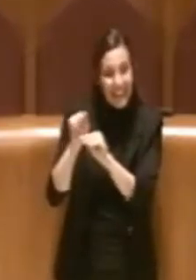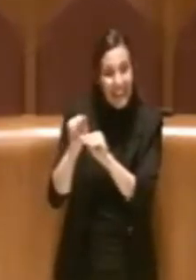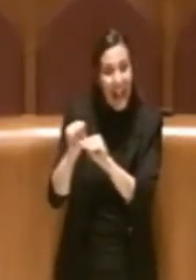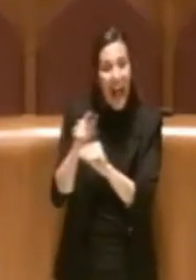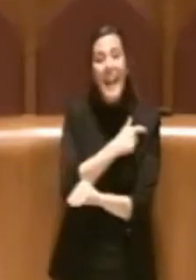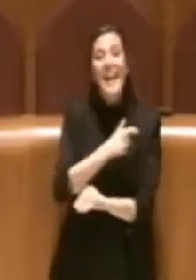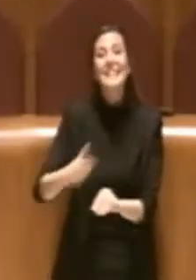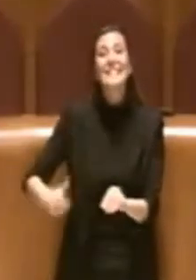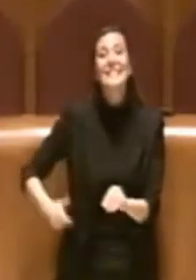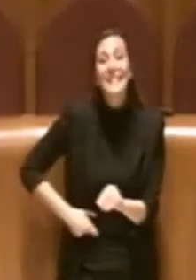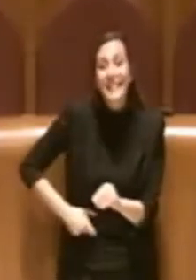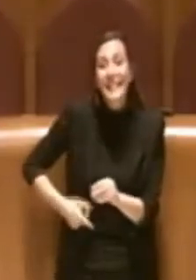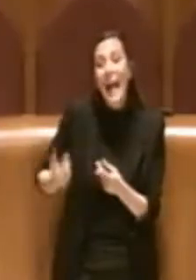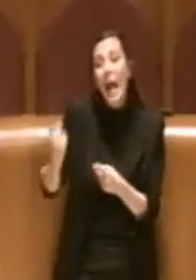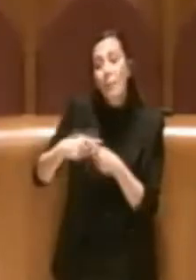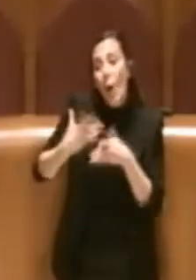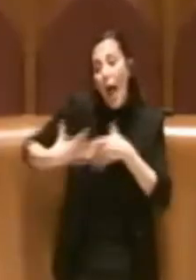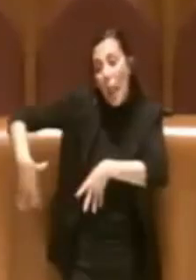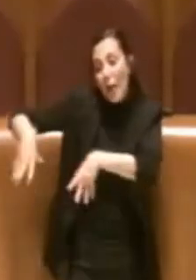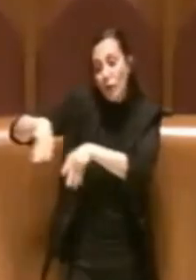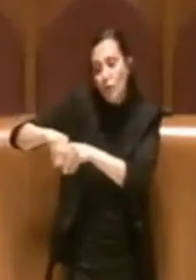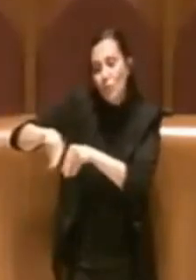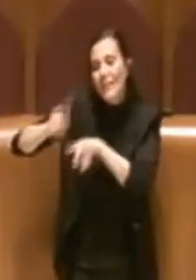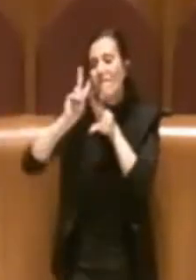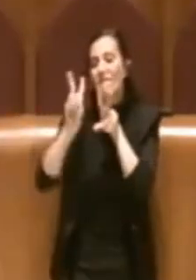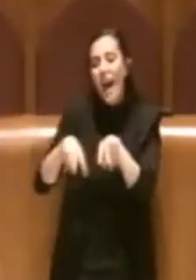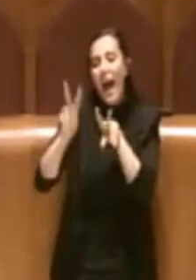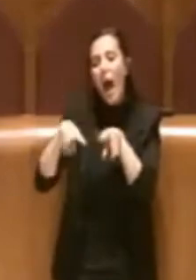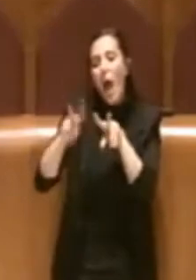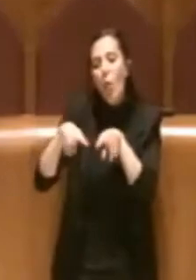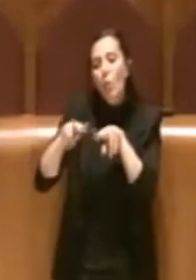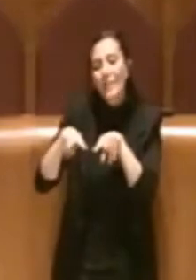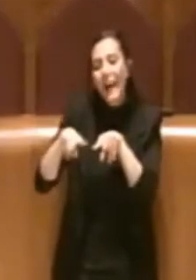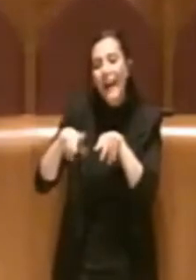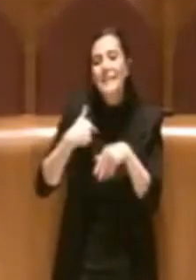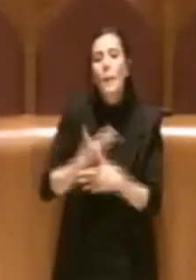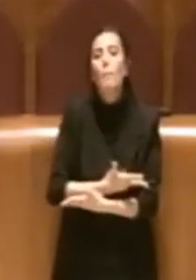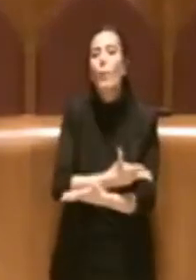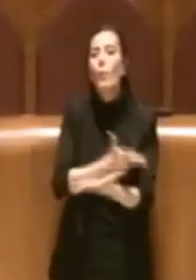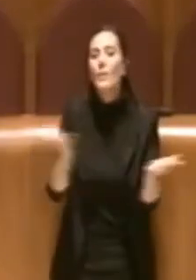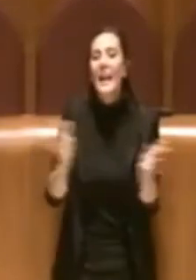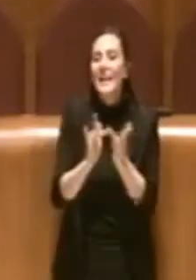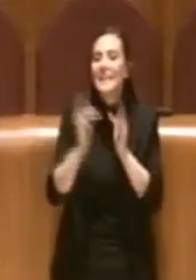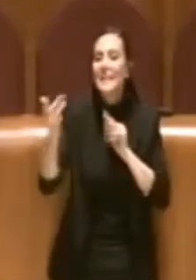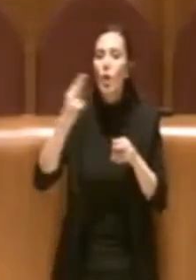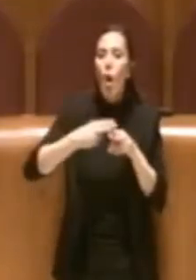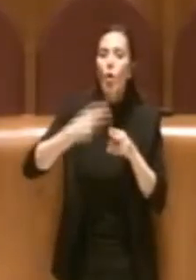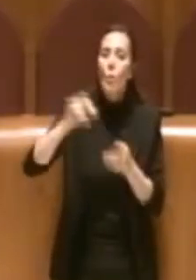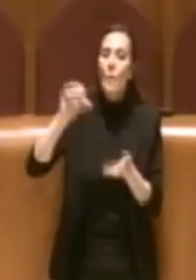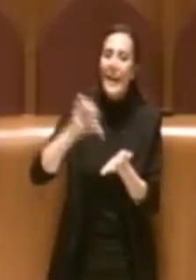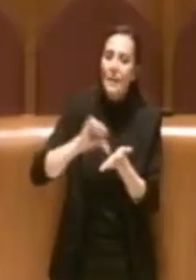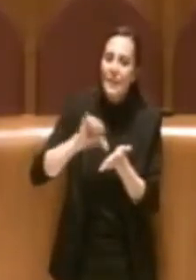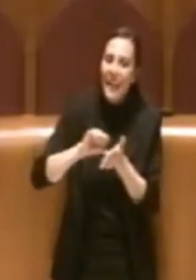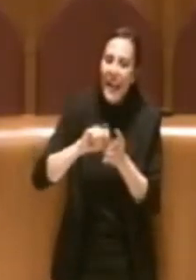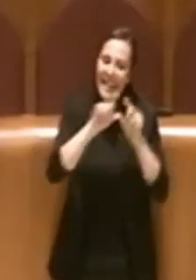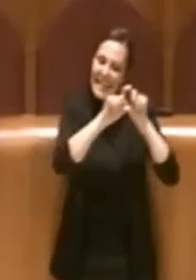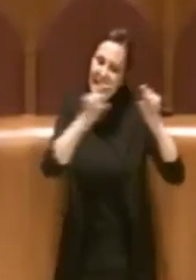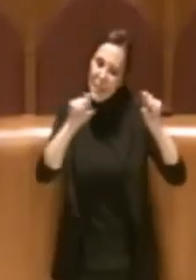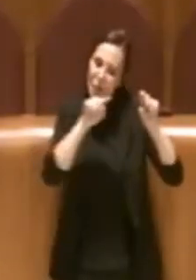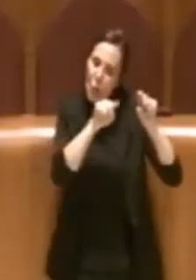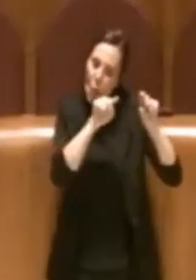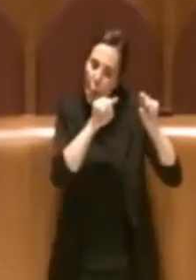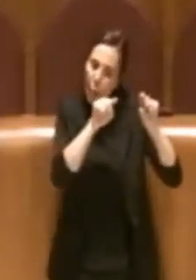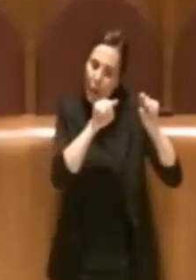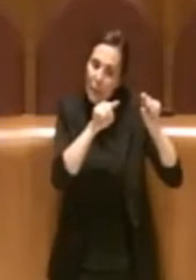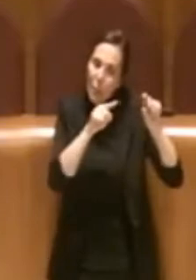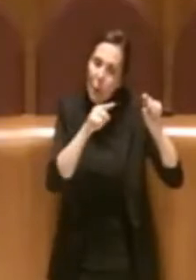alla sindaca e alla giunta di valutare la necessità di pubblicare sul nuovo sito di Roma Capitale e nella sezione di pertinenza delle